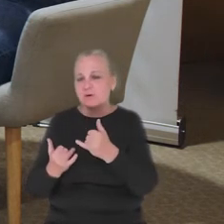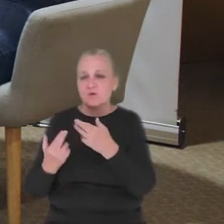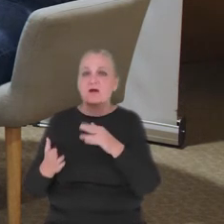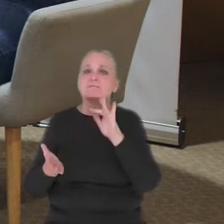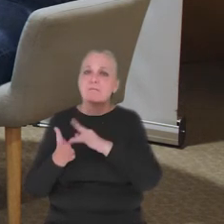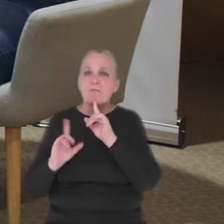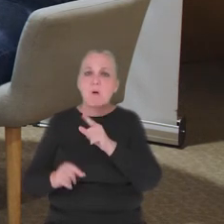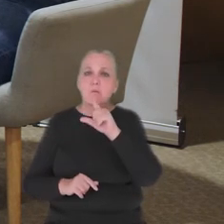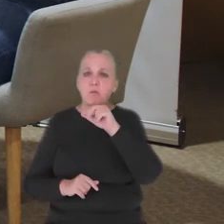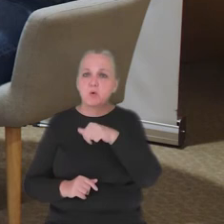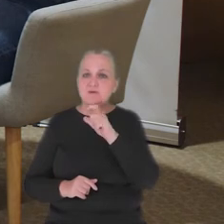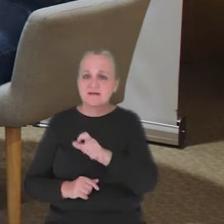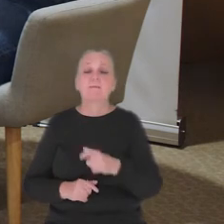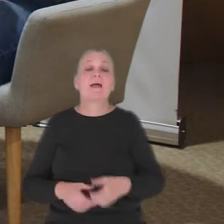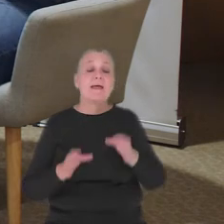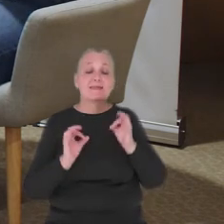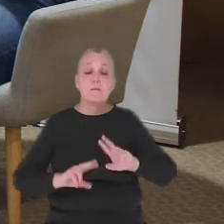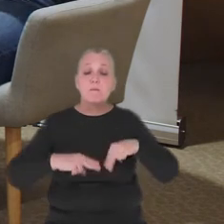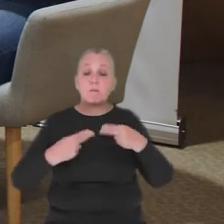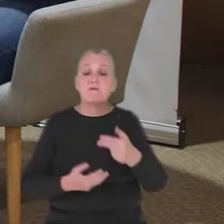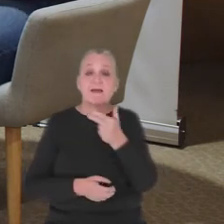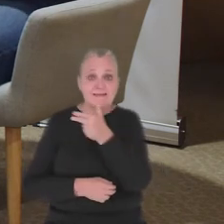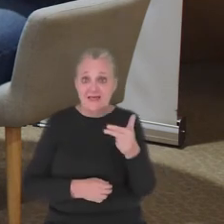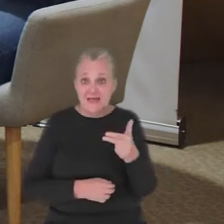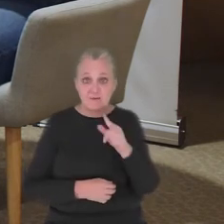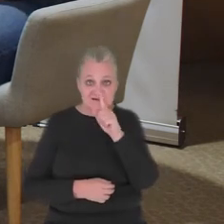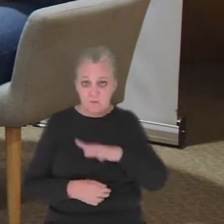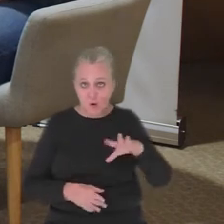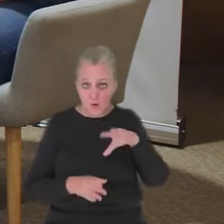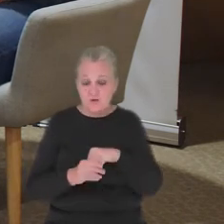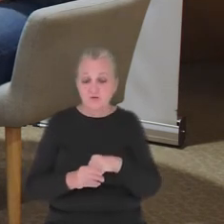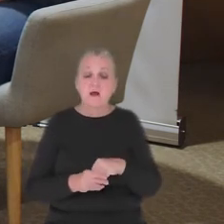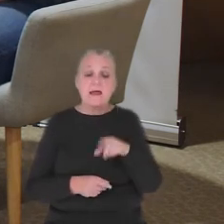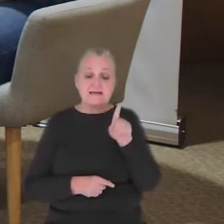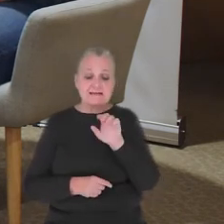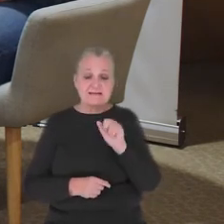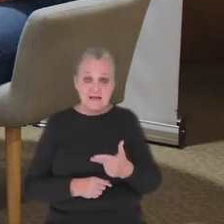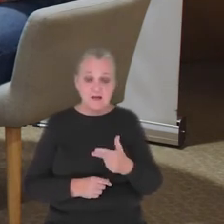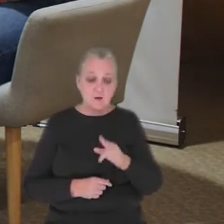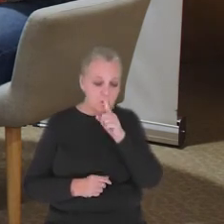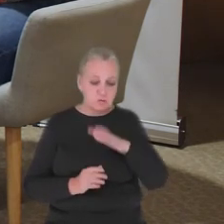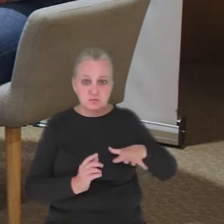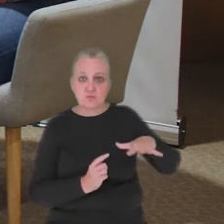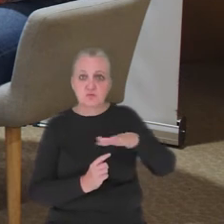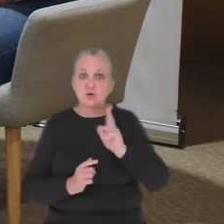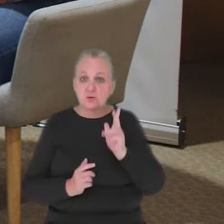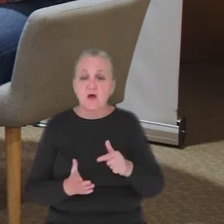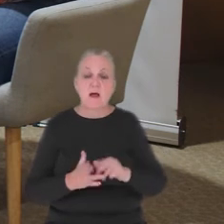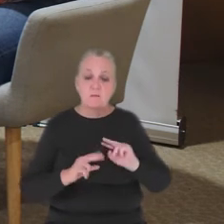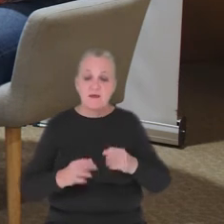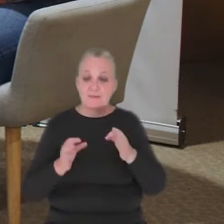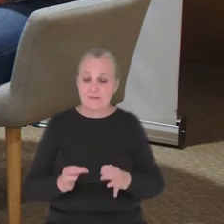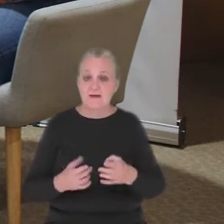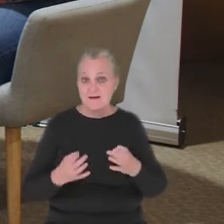Gdzieś chciałabym wrócić do tego aspektu społecznego i tworzenia społeczności wokół zinów i tak naprawdę wrócić do nas tutaj teraz. Jesteśmy